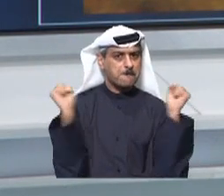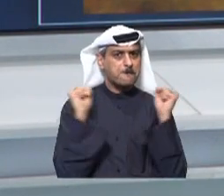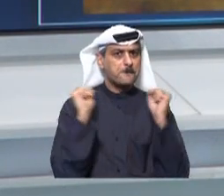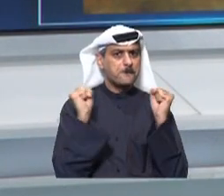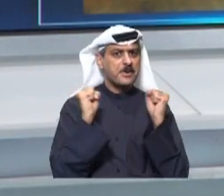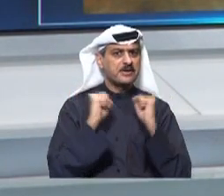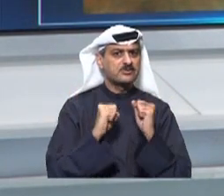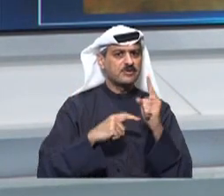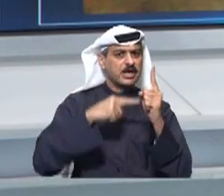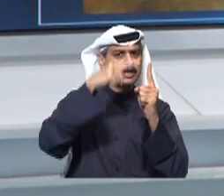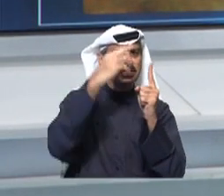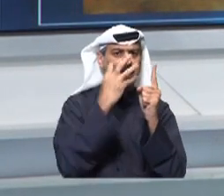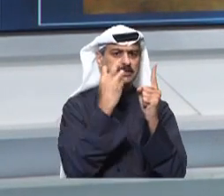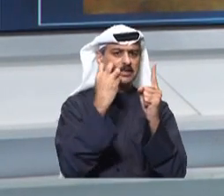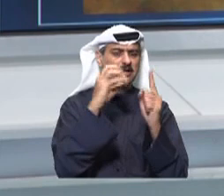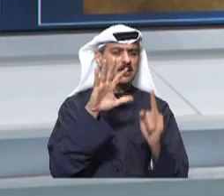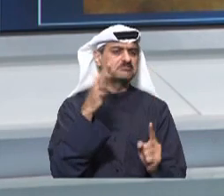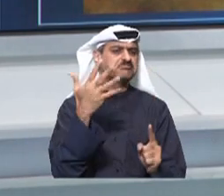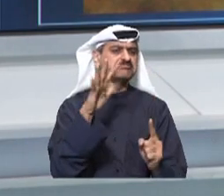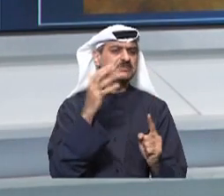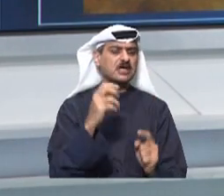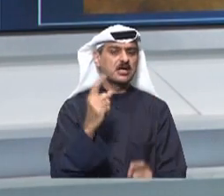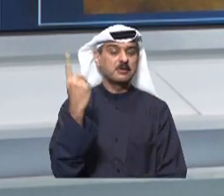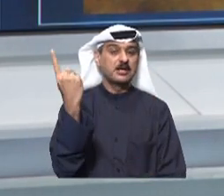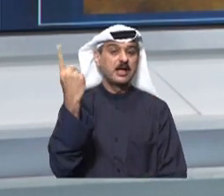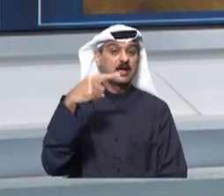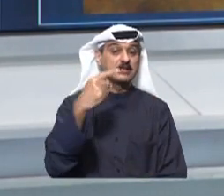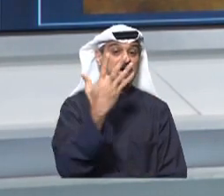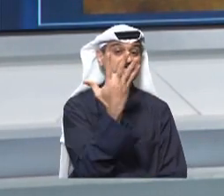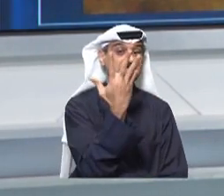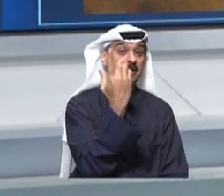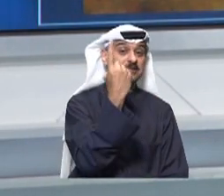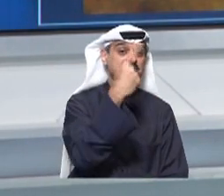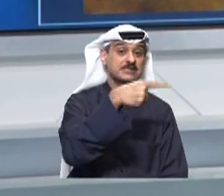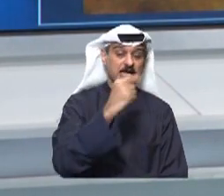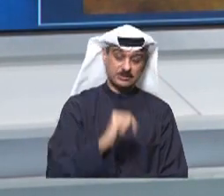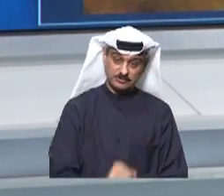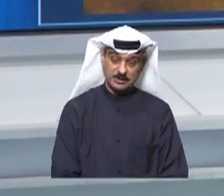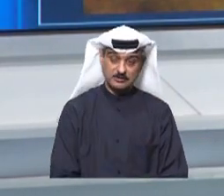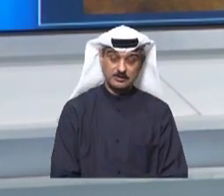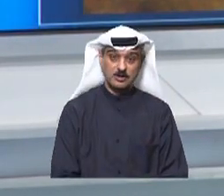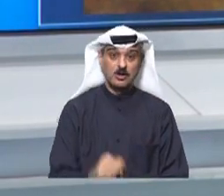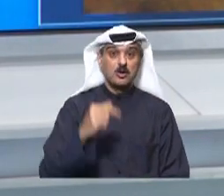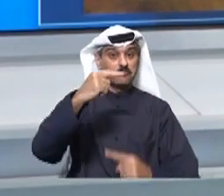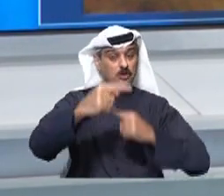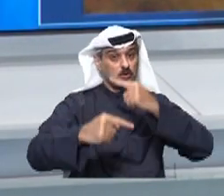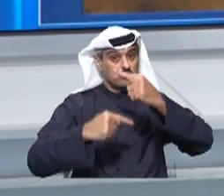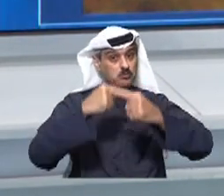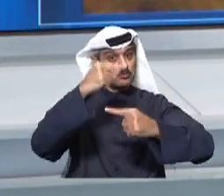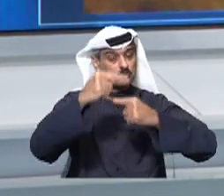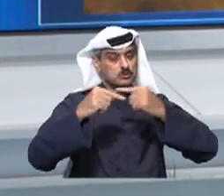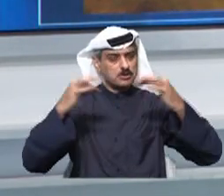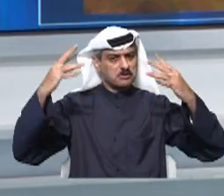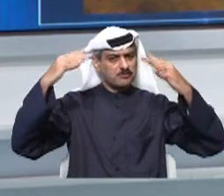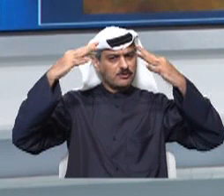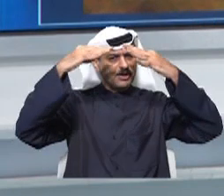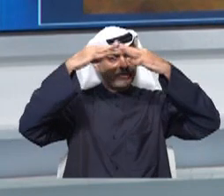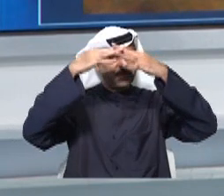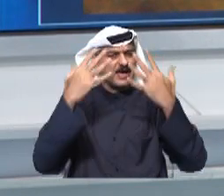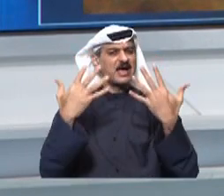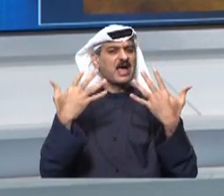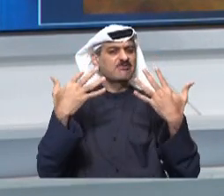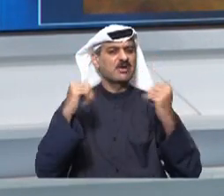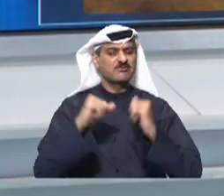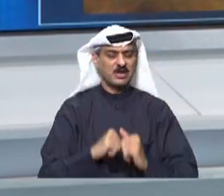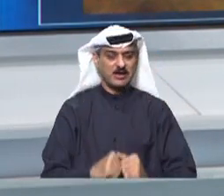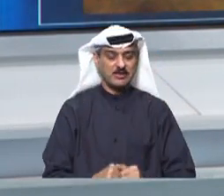وقد تصل درجات الحرارة بشكل عام ما بين 11 إلى 15 درجة مئوية، مع استمرار ظهور بعض السحب المتفرقة على بعض